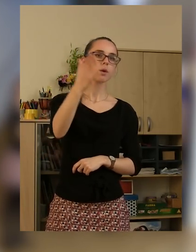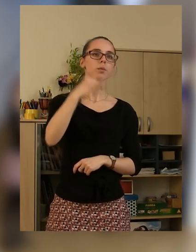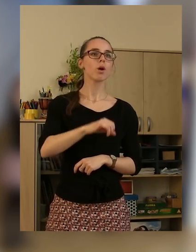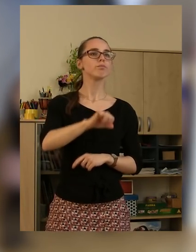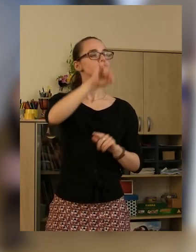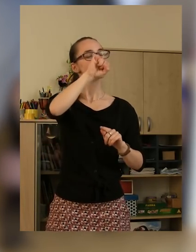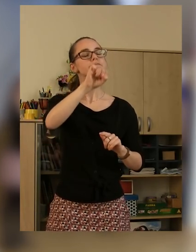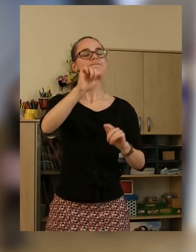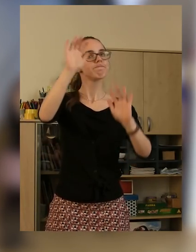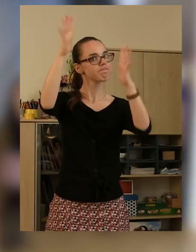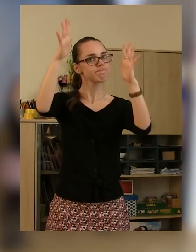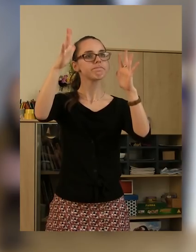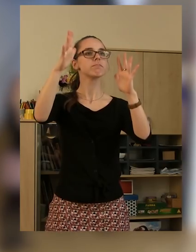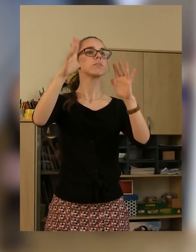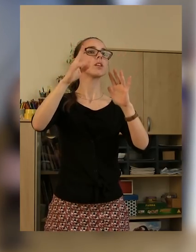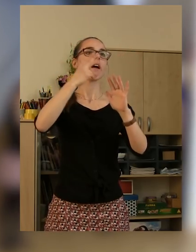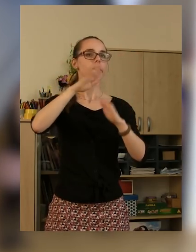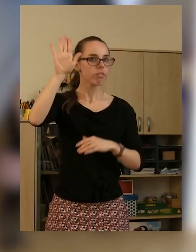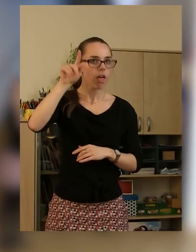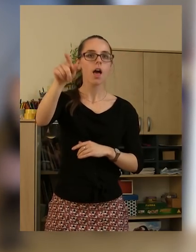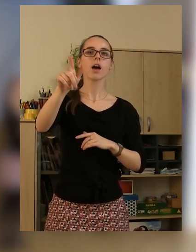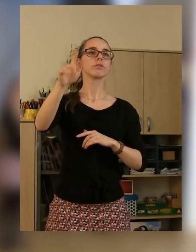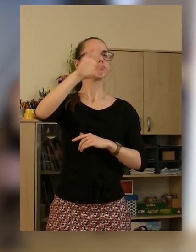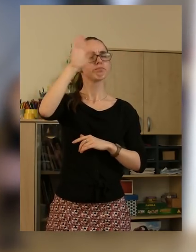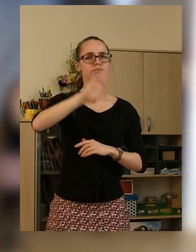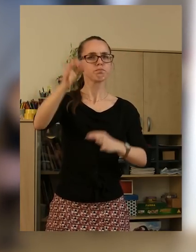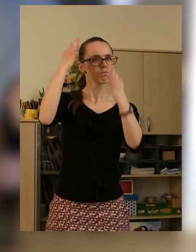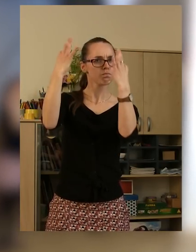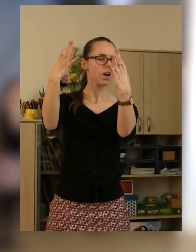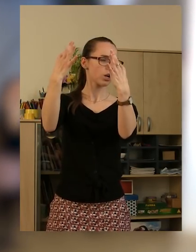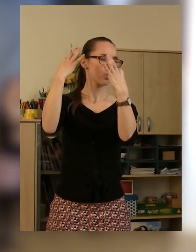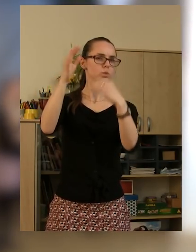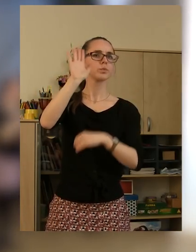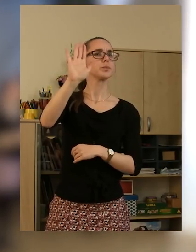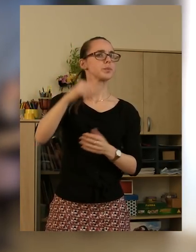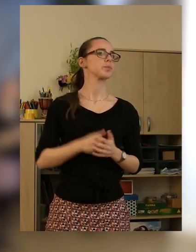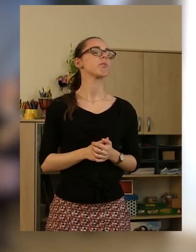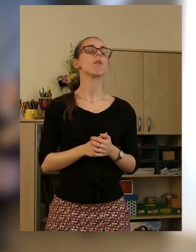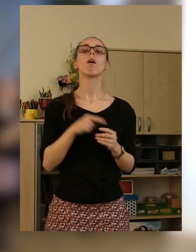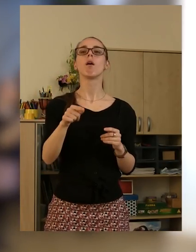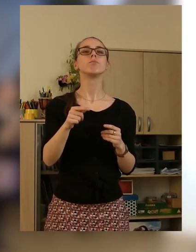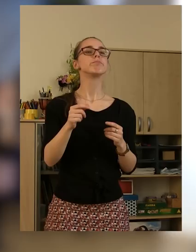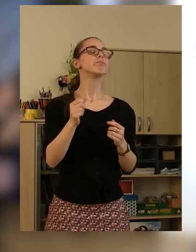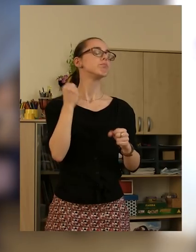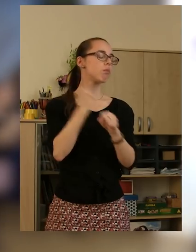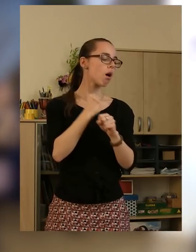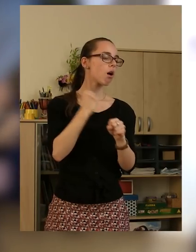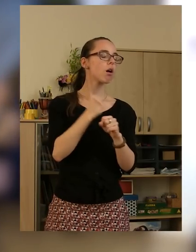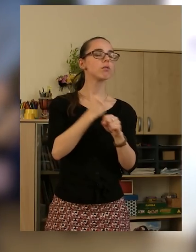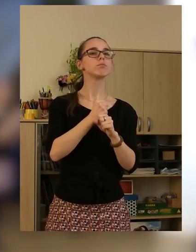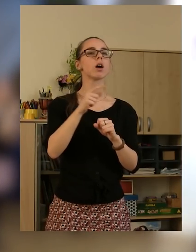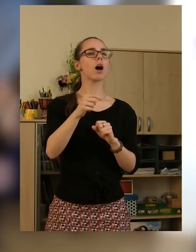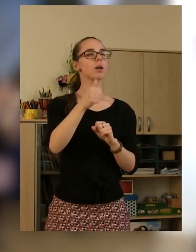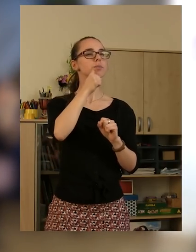Hitlera, Goebbelse a tyhle ty všechny lidi. Bylo mu divný jediný v jeho